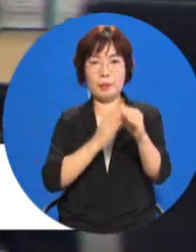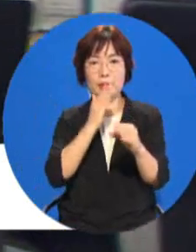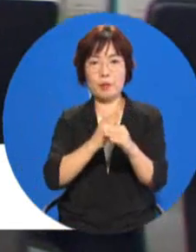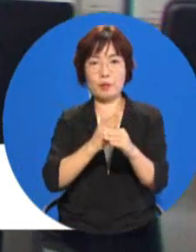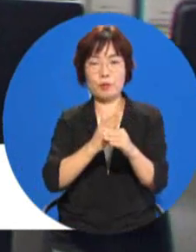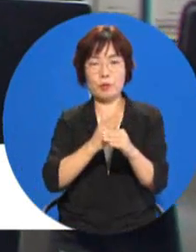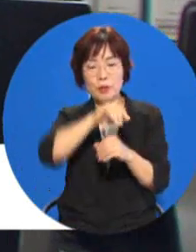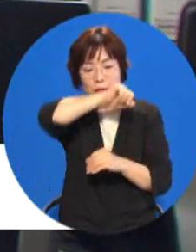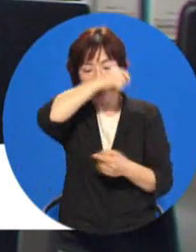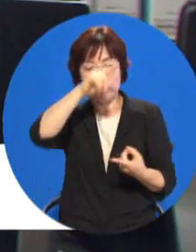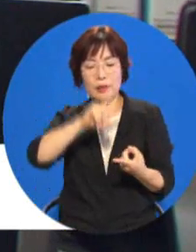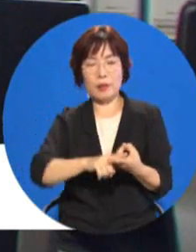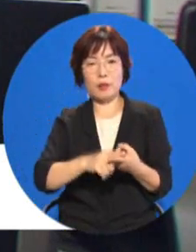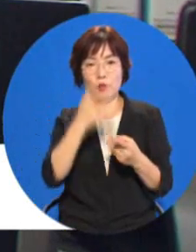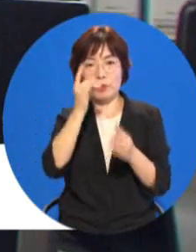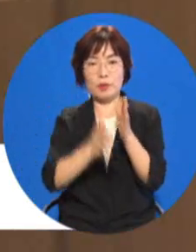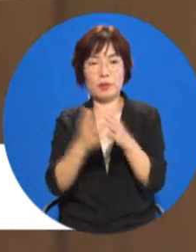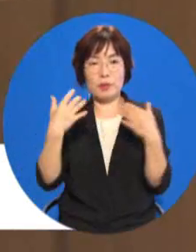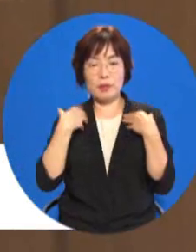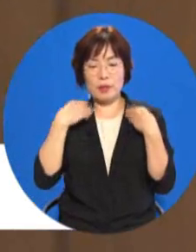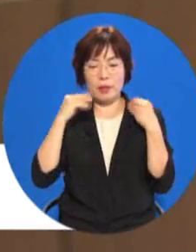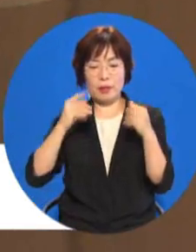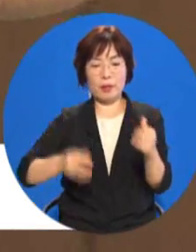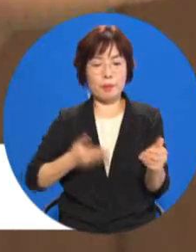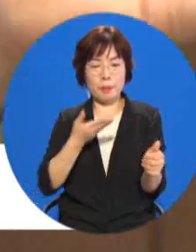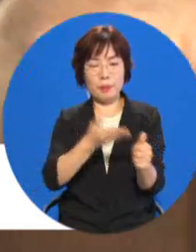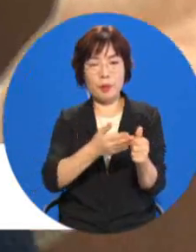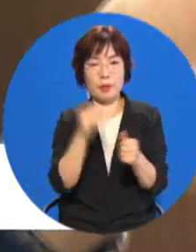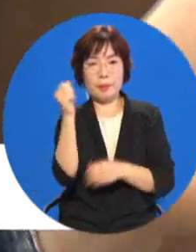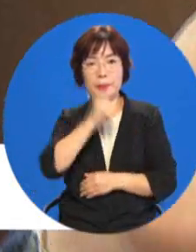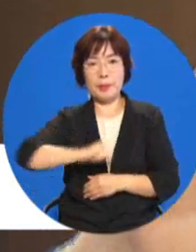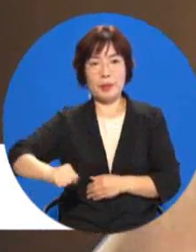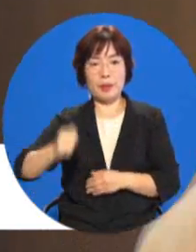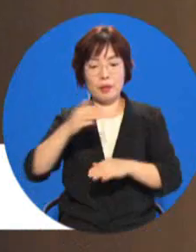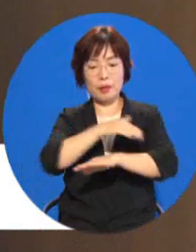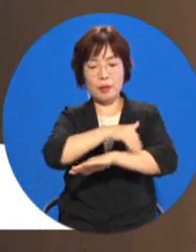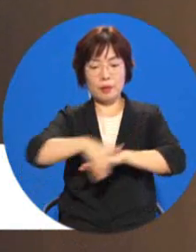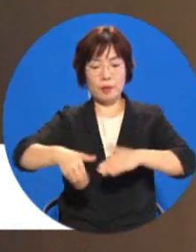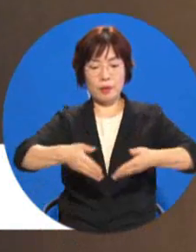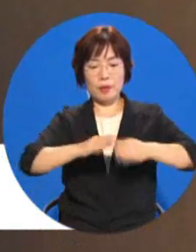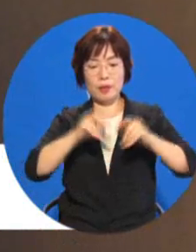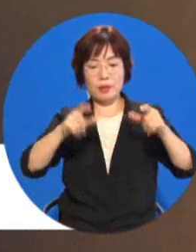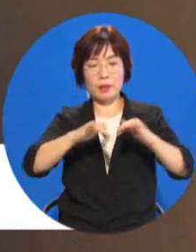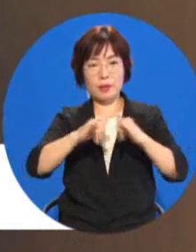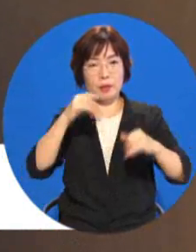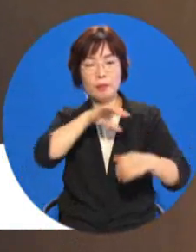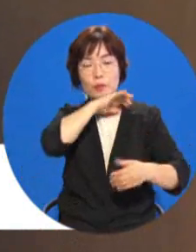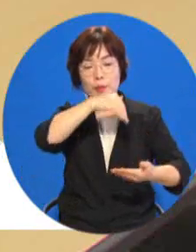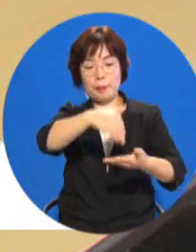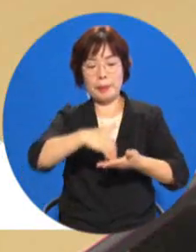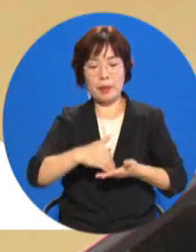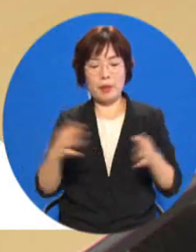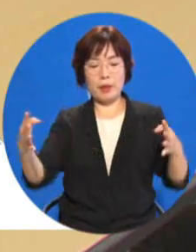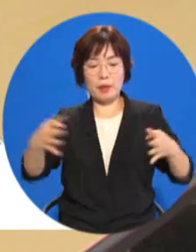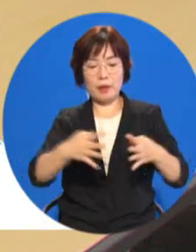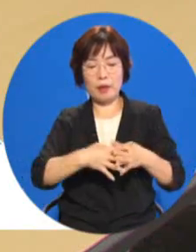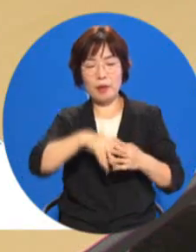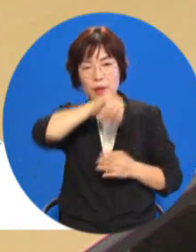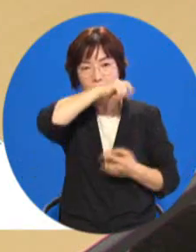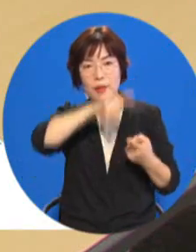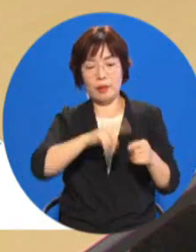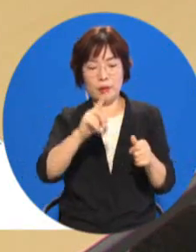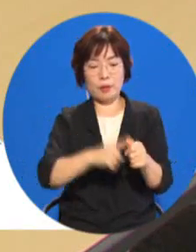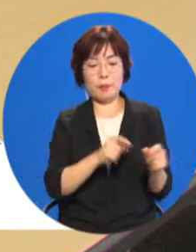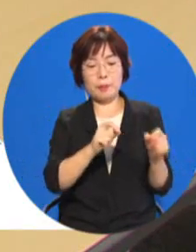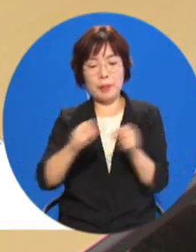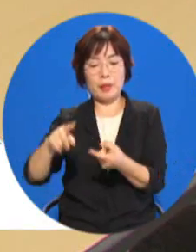공기지연 부분은 순천시의 부지 제공 의무 위반과 도시계획 관련 주변 마을 민원에 따라 협약서상 공기가 자동